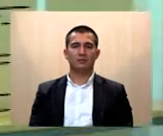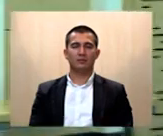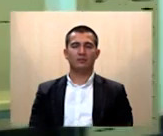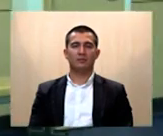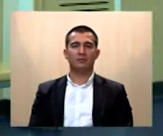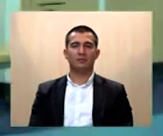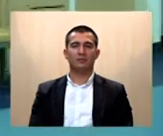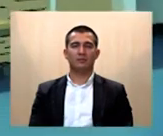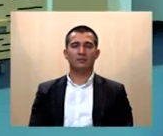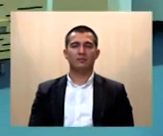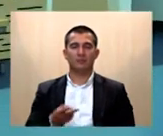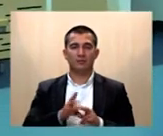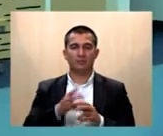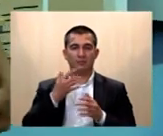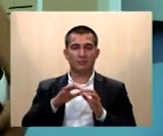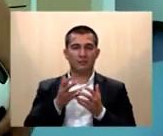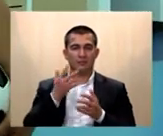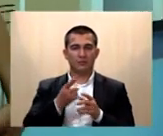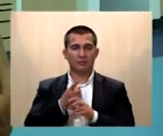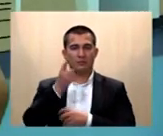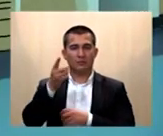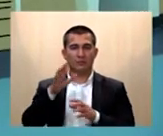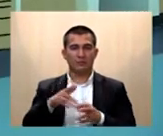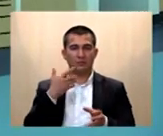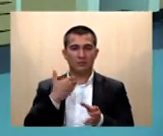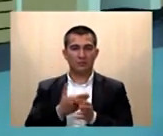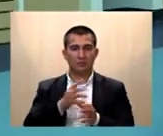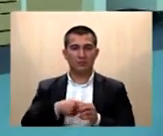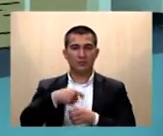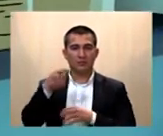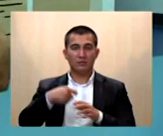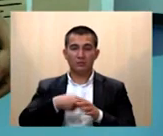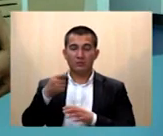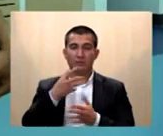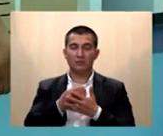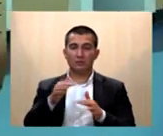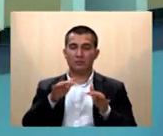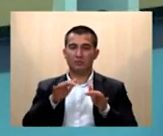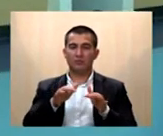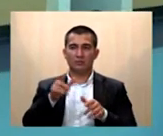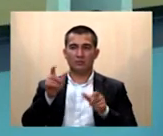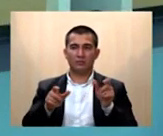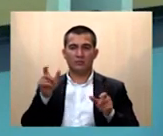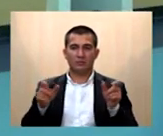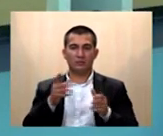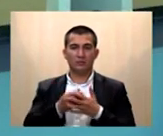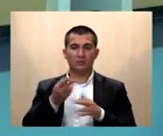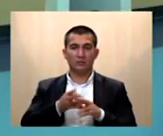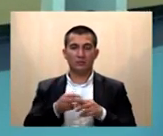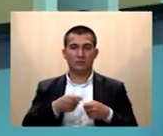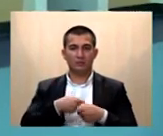Uzoq masofalarga tepilayotganda asosiy himoyachilar, yarim himoyachilar, o'sha hujumchi o'yinchilarga to'pni uzatib